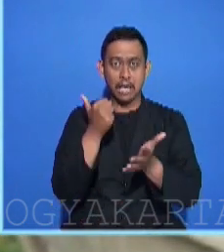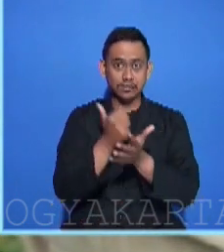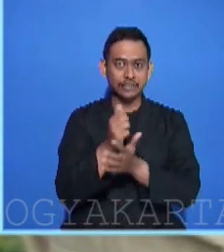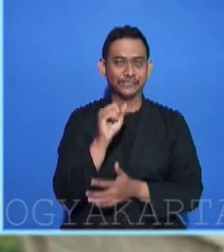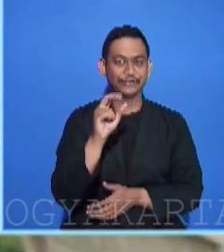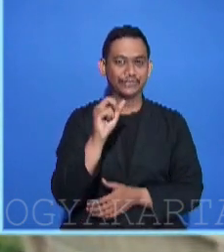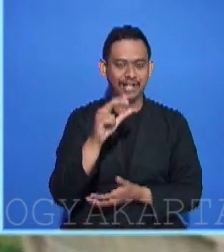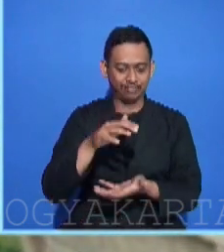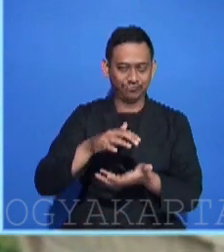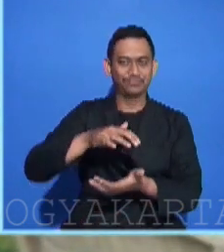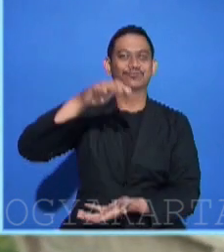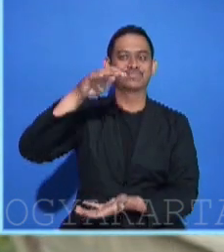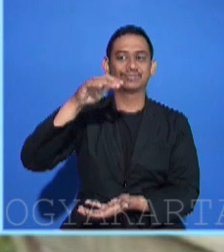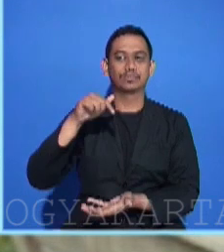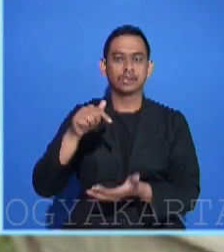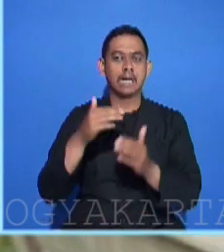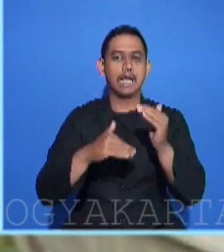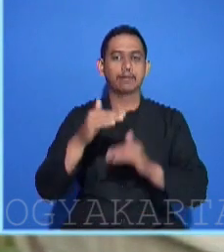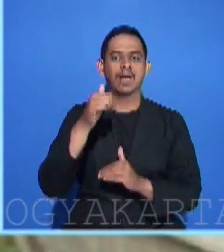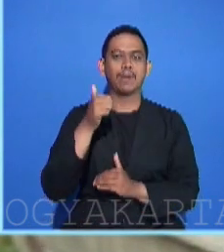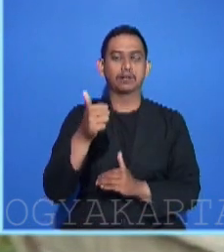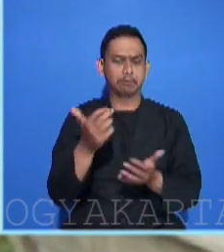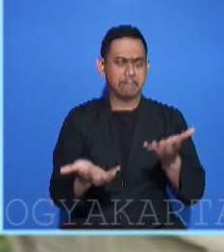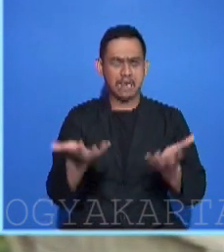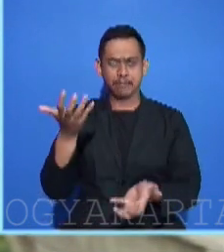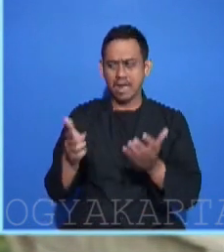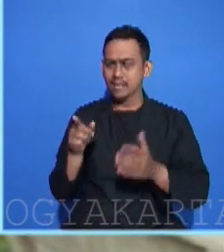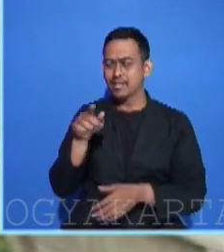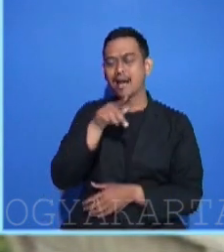yang lebih daripada kambing-kambing yang lain